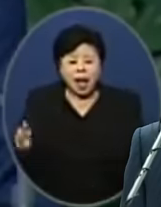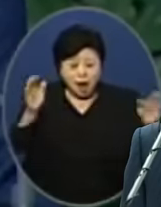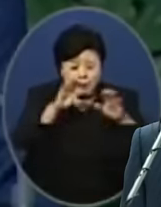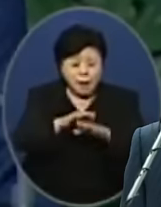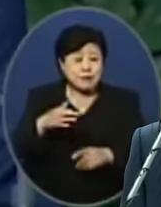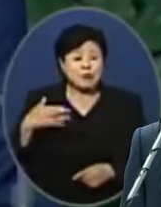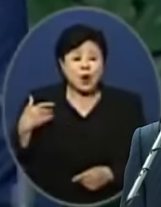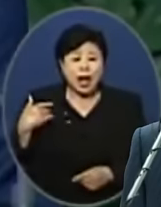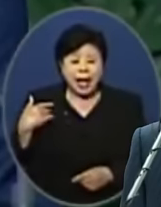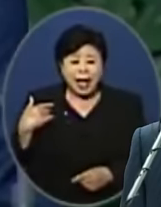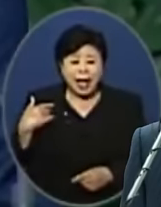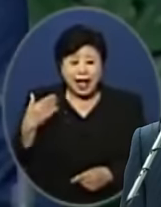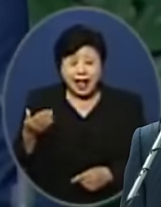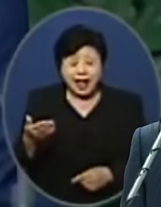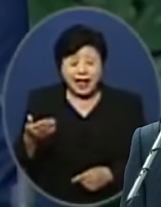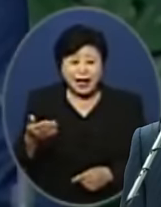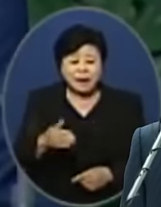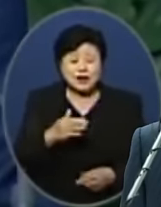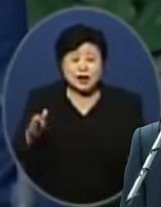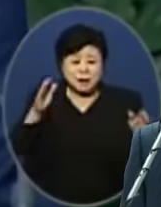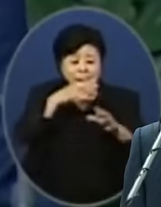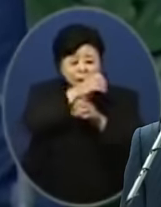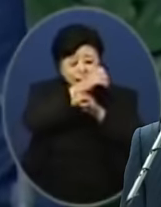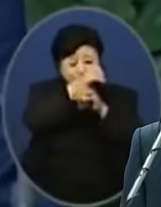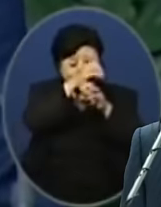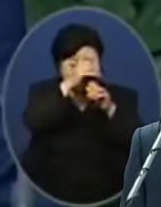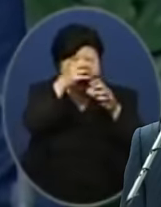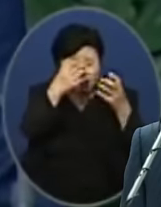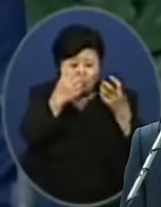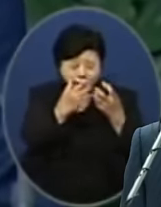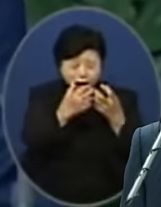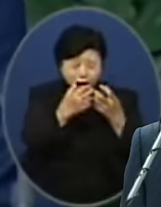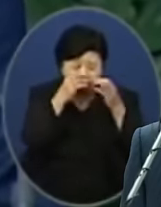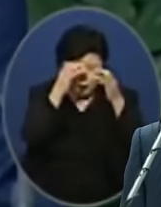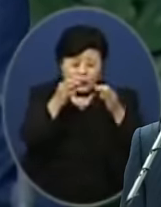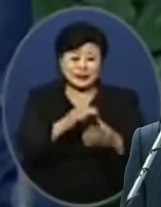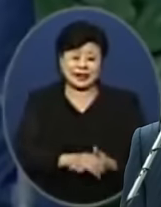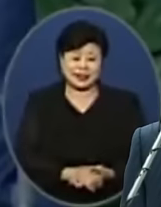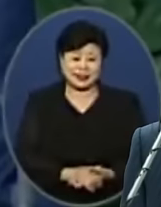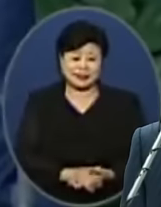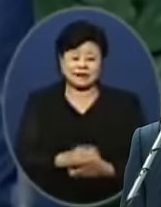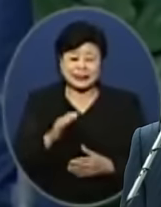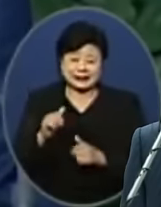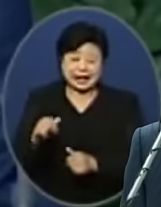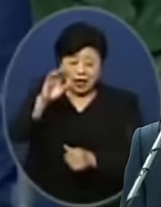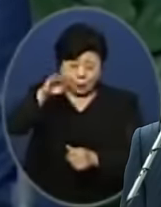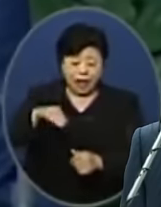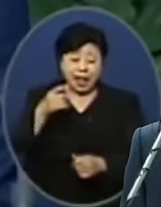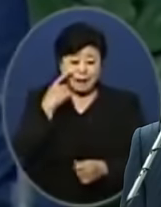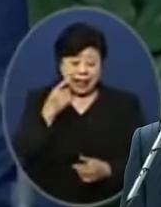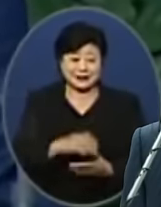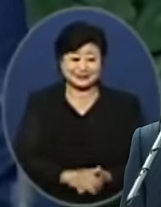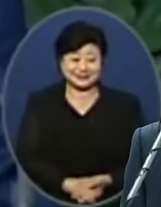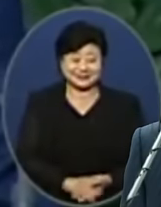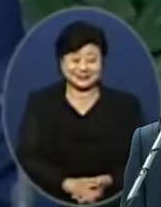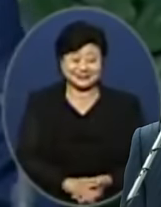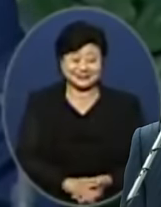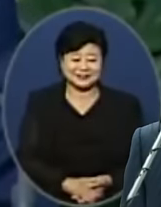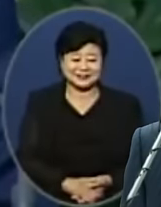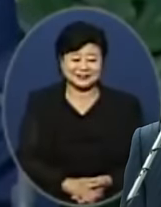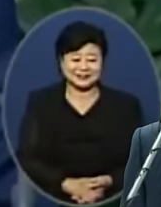밤을 몰라? 우리는 밤에 별들이 하늘에 가득한 것을 보고 있는데 우리 따라와.